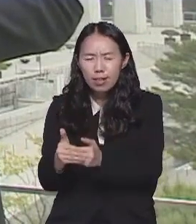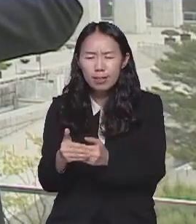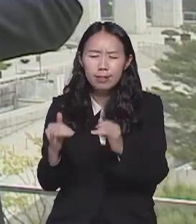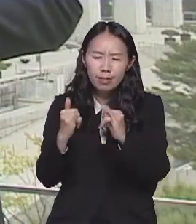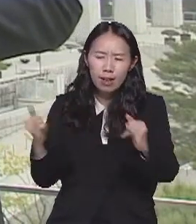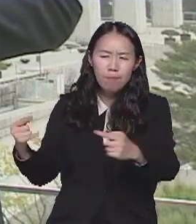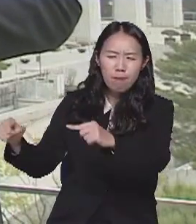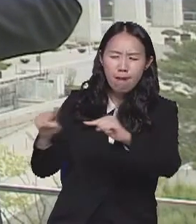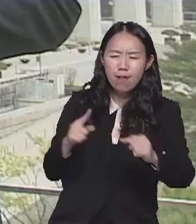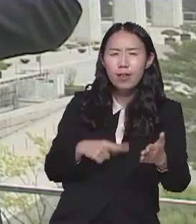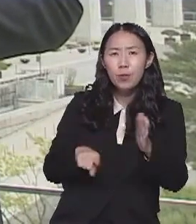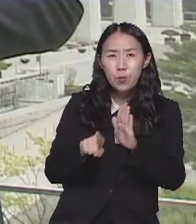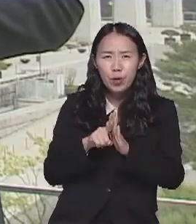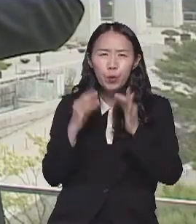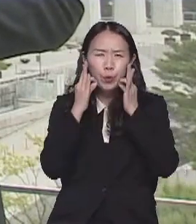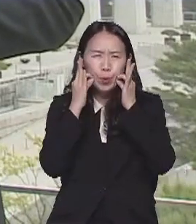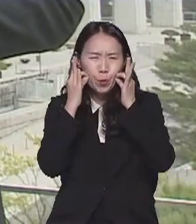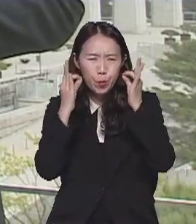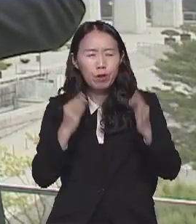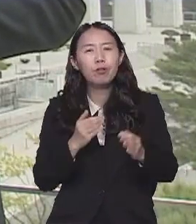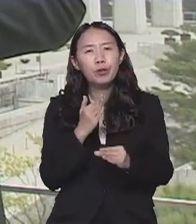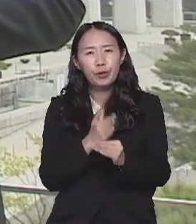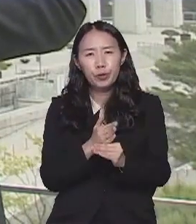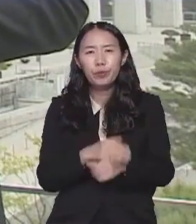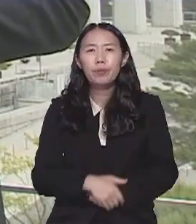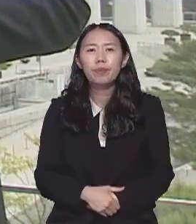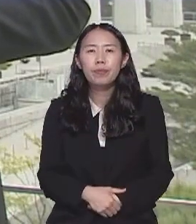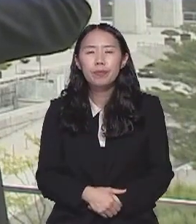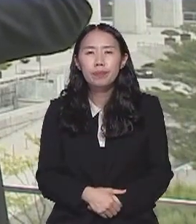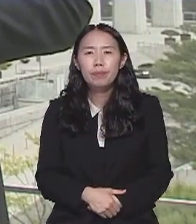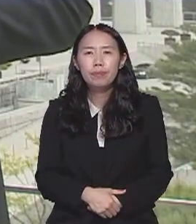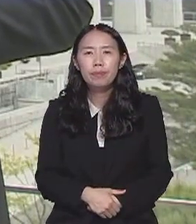투표장으로 끌어내기 위한 총력전에 들어갔습니다. KBC 이영길입니다.